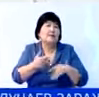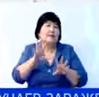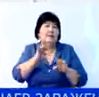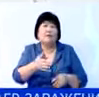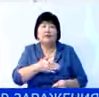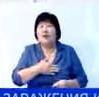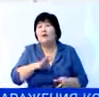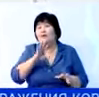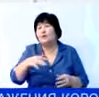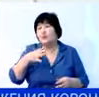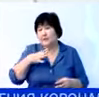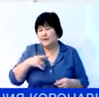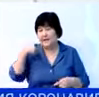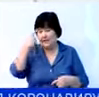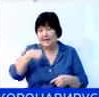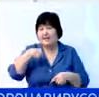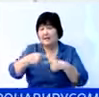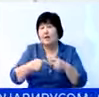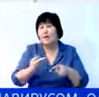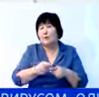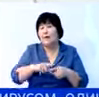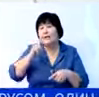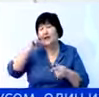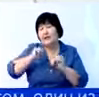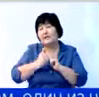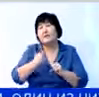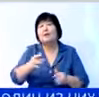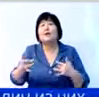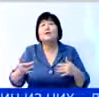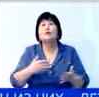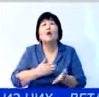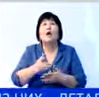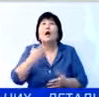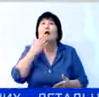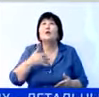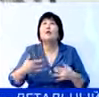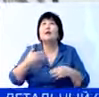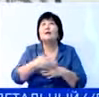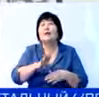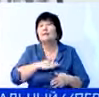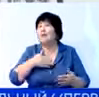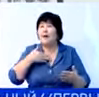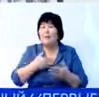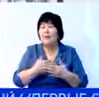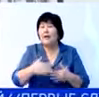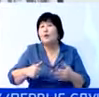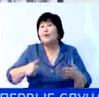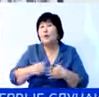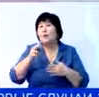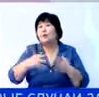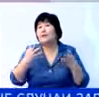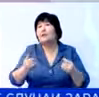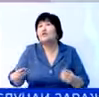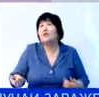сердцу все переносила через себя поэтому запоминались ее роли она любила театр и было приятно ему до последних дней своей